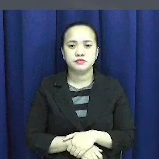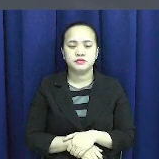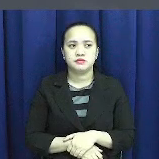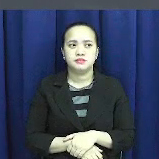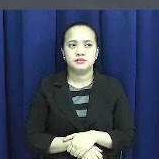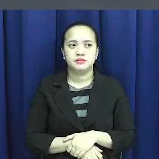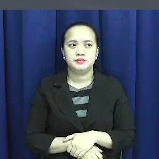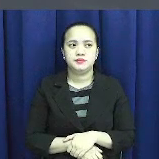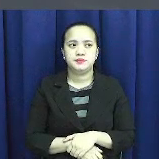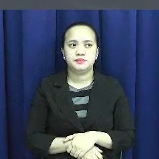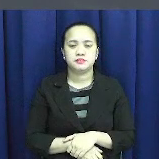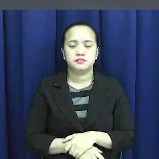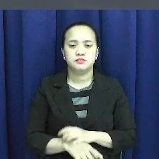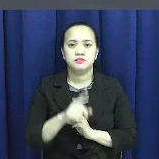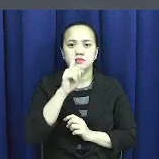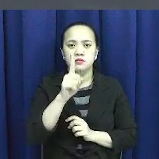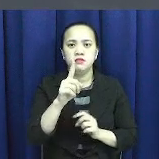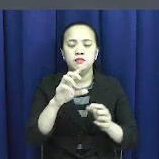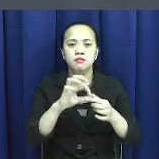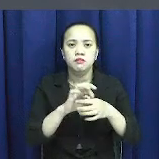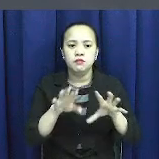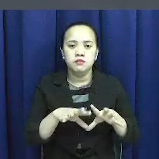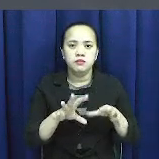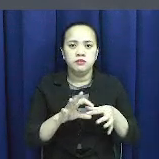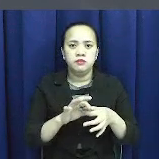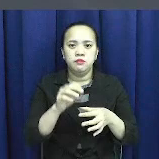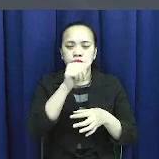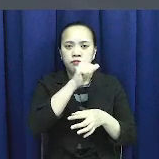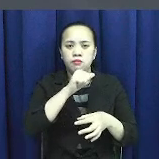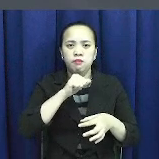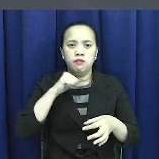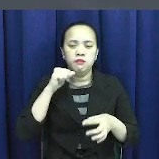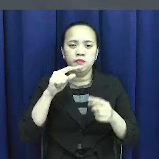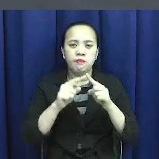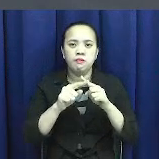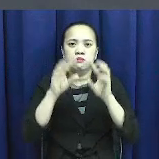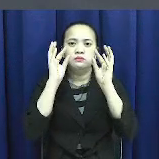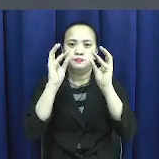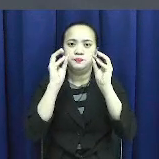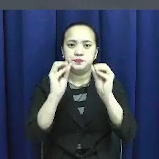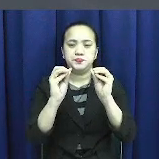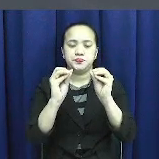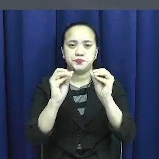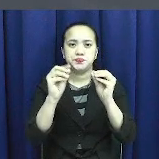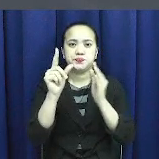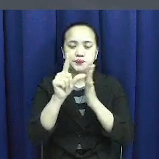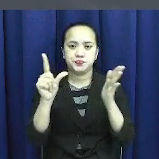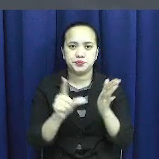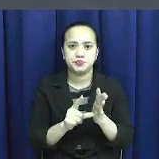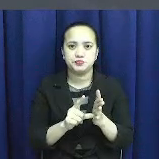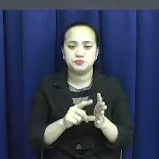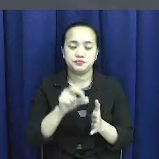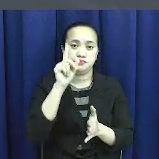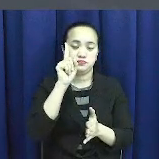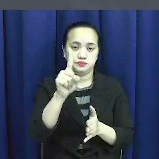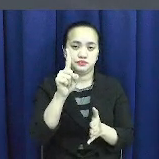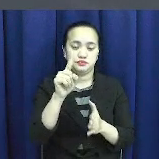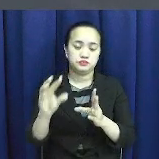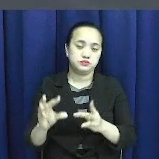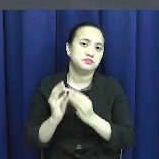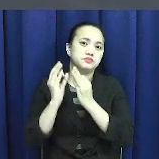po, isa sa mga trabaho ng priest is to teach the law. Yung una is to